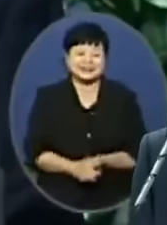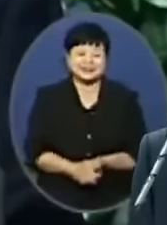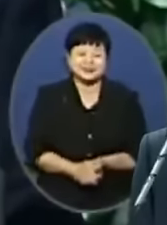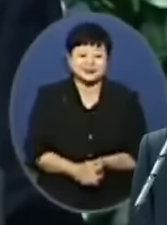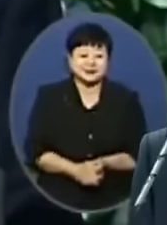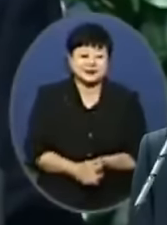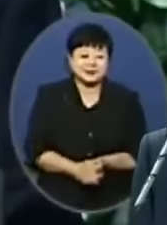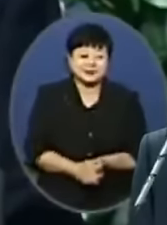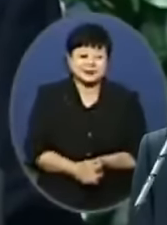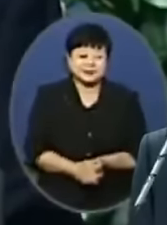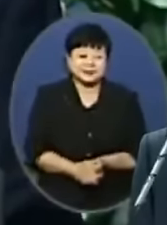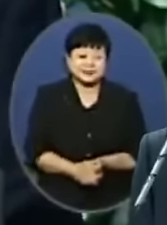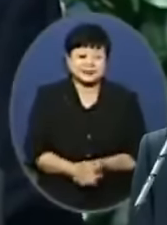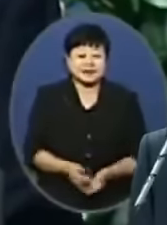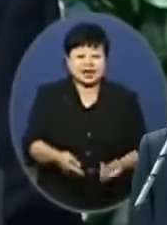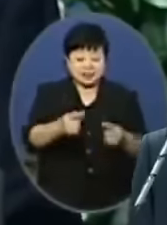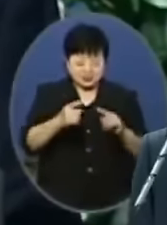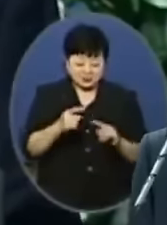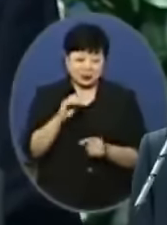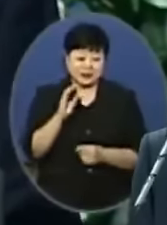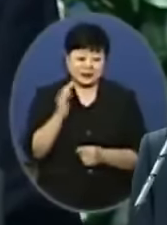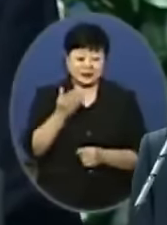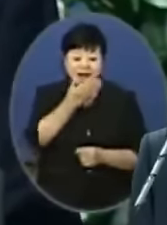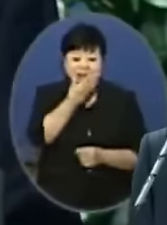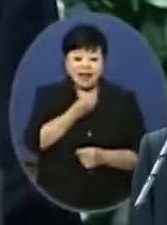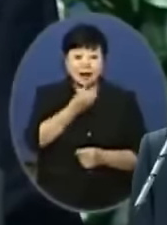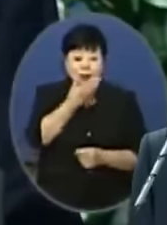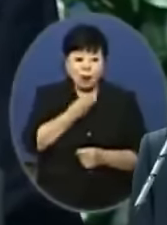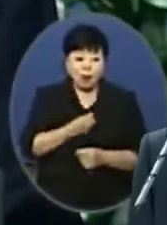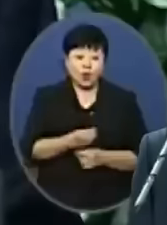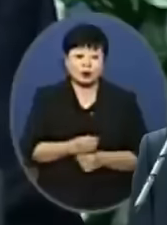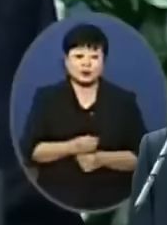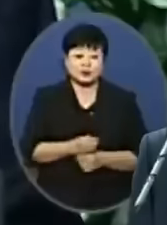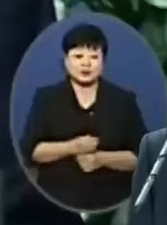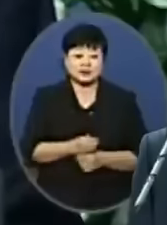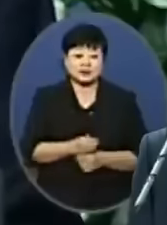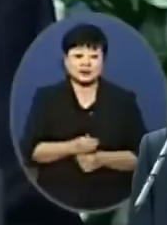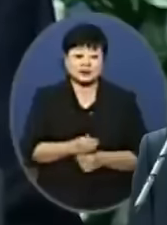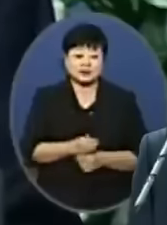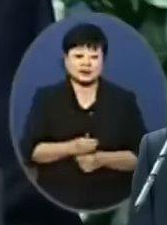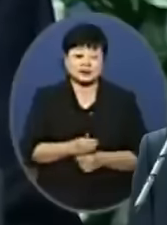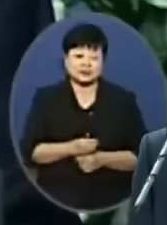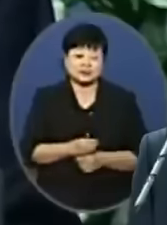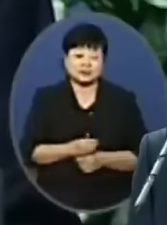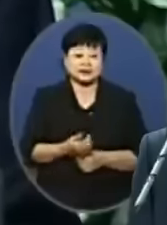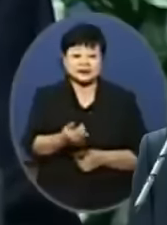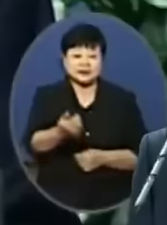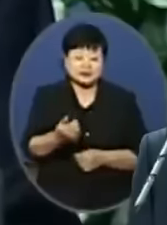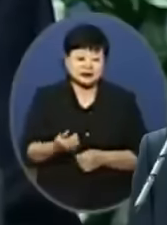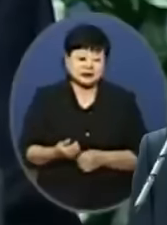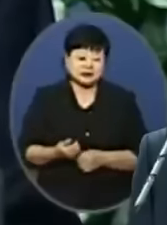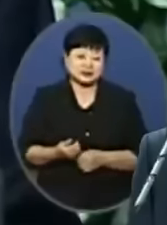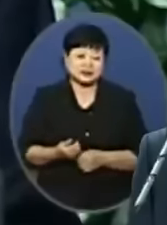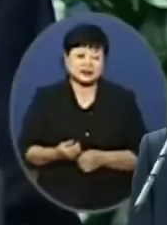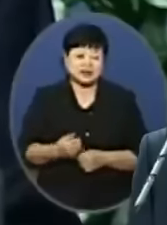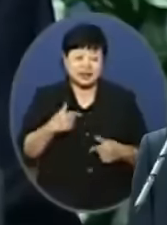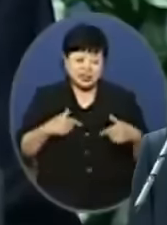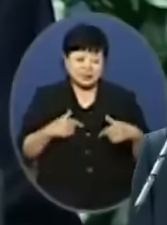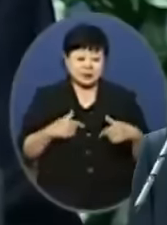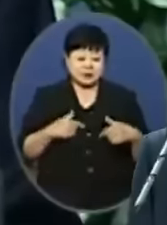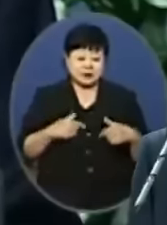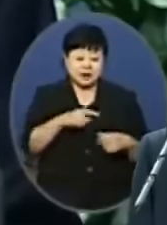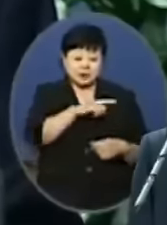차지하고 들어올 수 있는 것입니다. 행복의 전령은 기쁨이라는 것을 우리가 알아야 되는